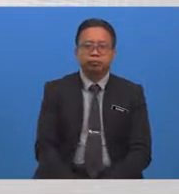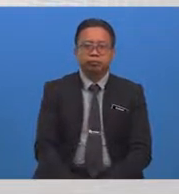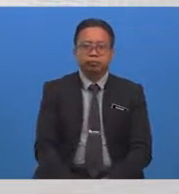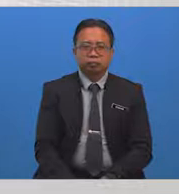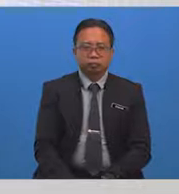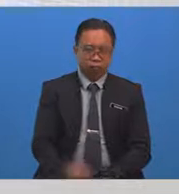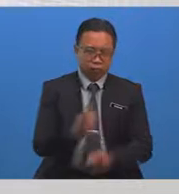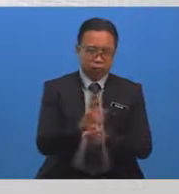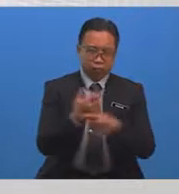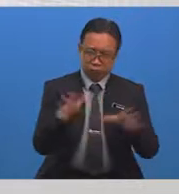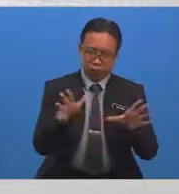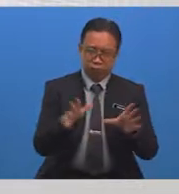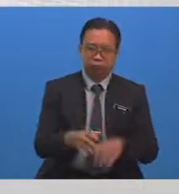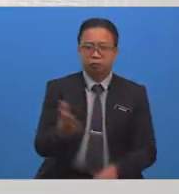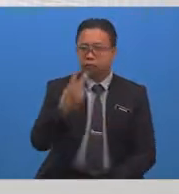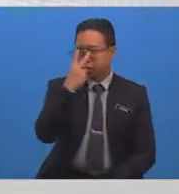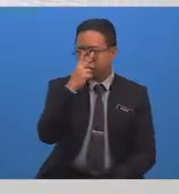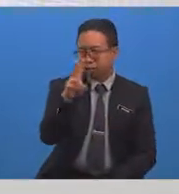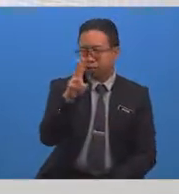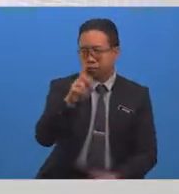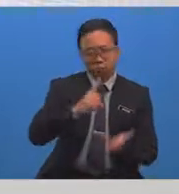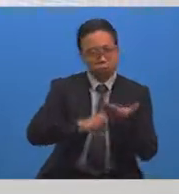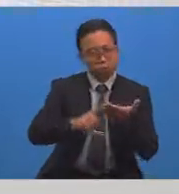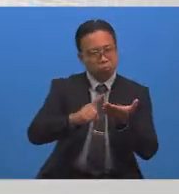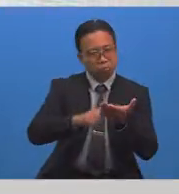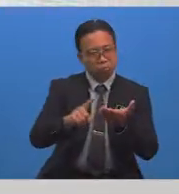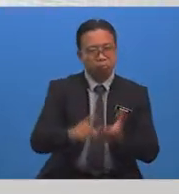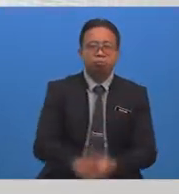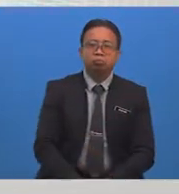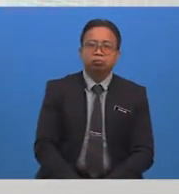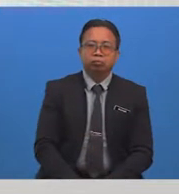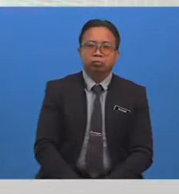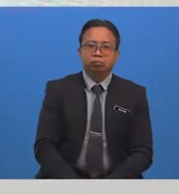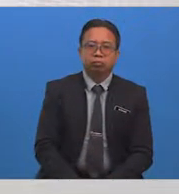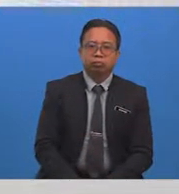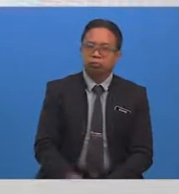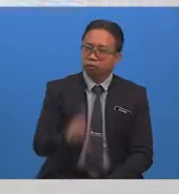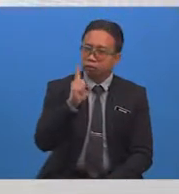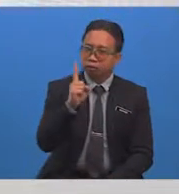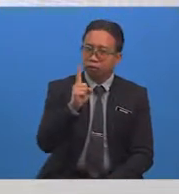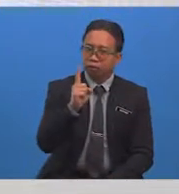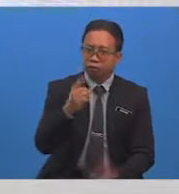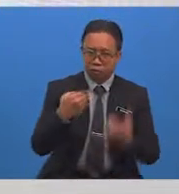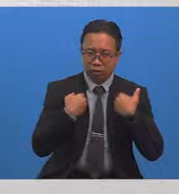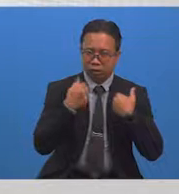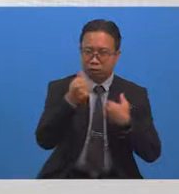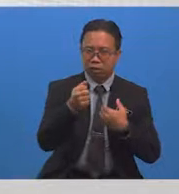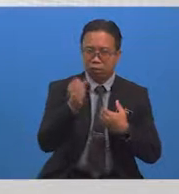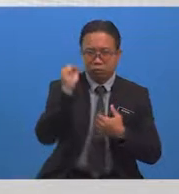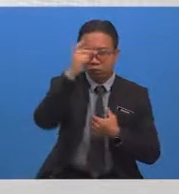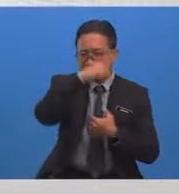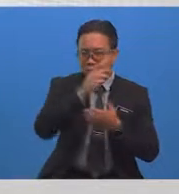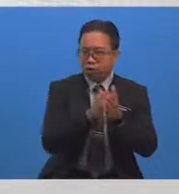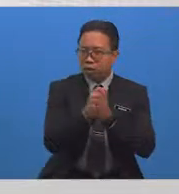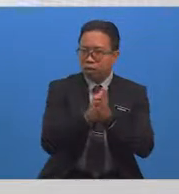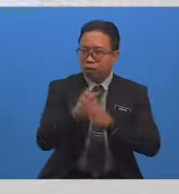yang betul Mari kita sembah jawabannya satu Adakah kamu bersikap rajin